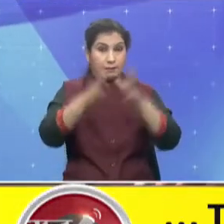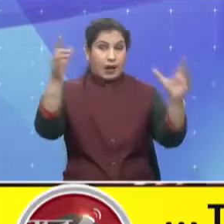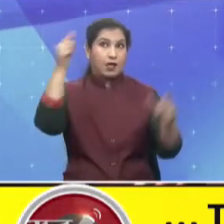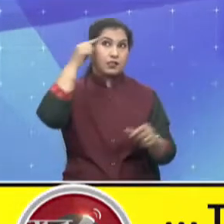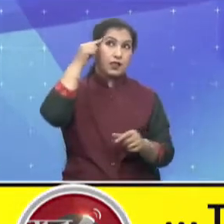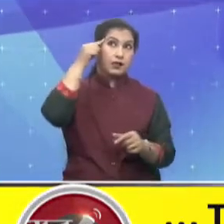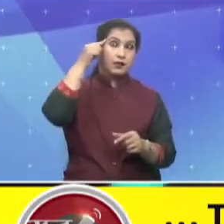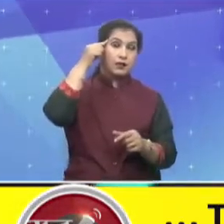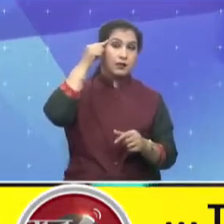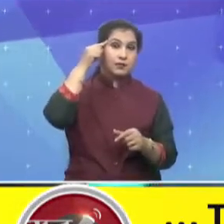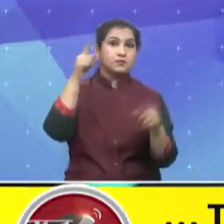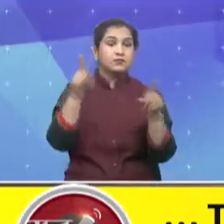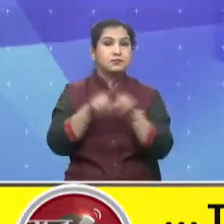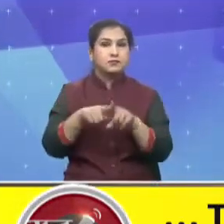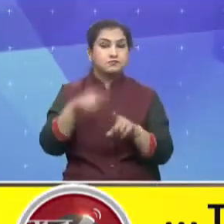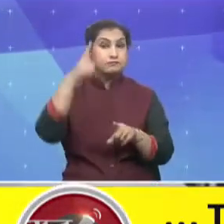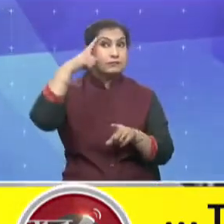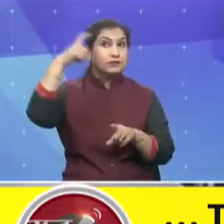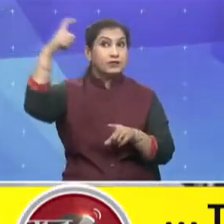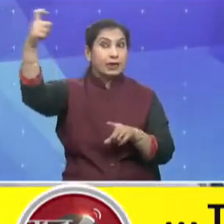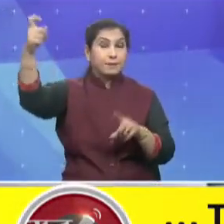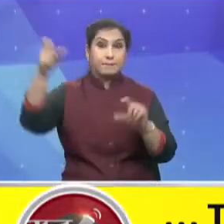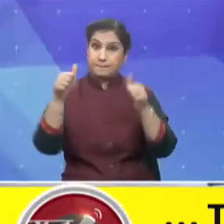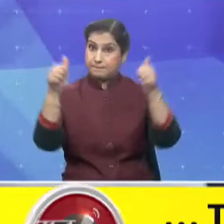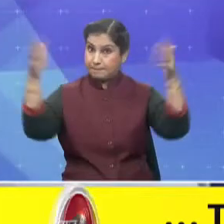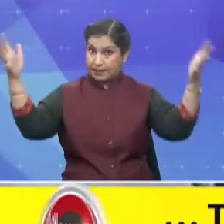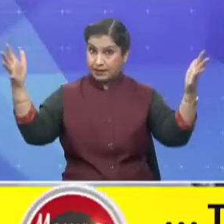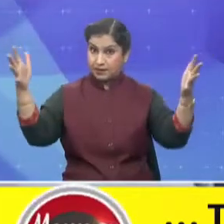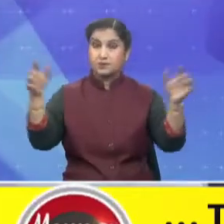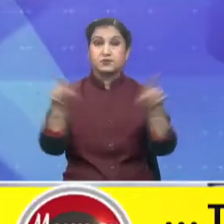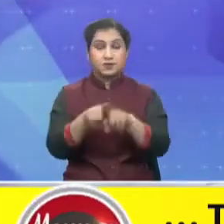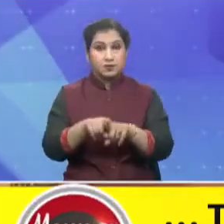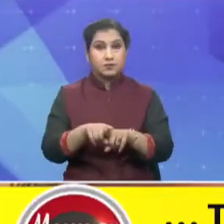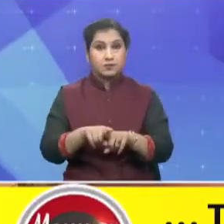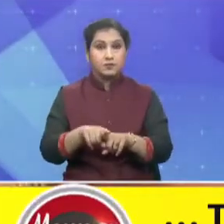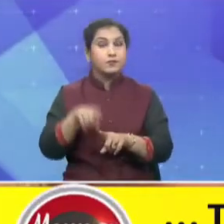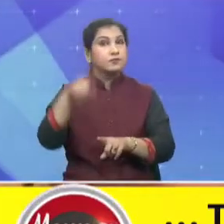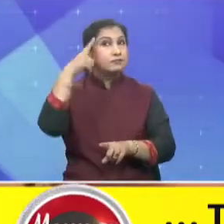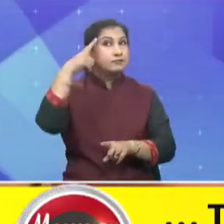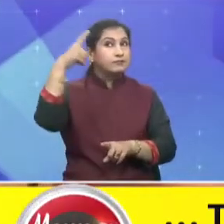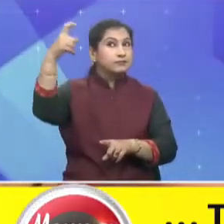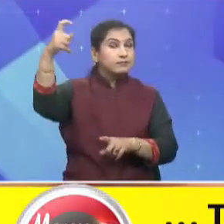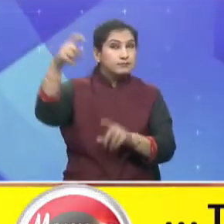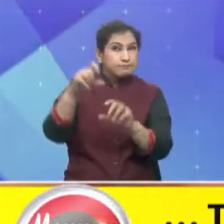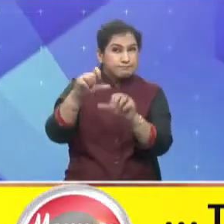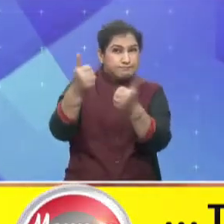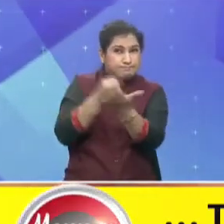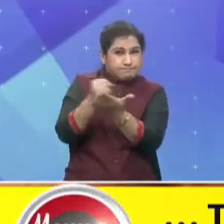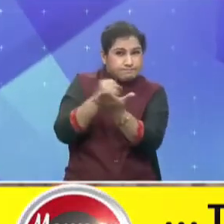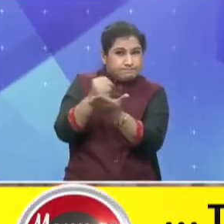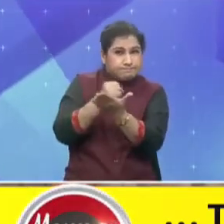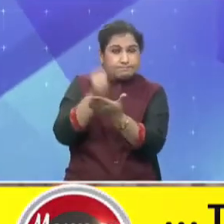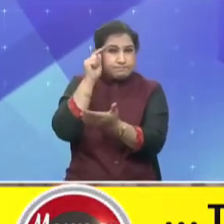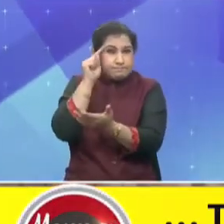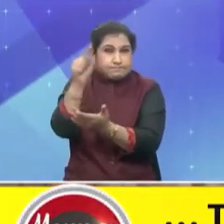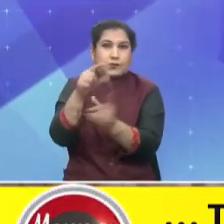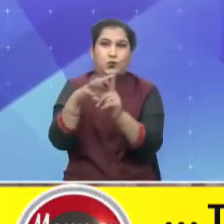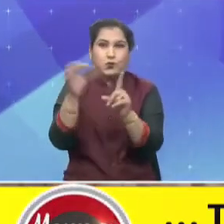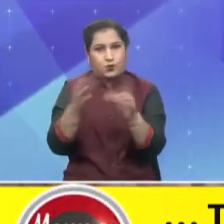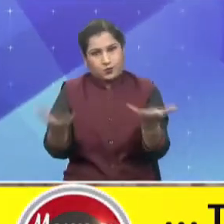सोचेंगे, बड़े सपने देखेंगे और उन्हें पूरा करने के लिए जी जान लगा